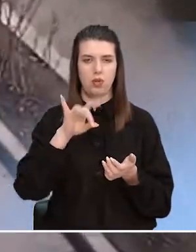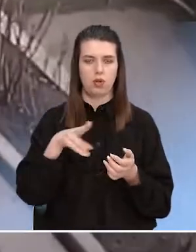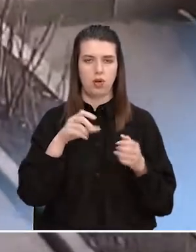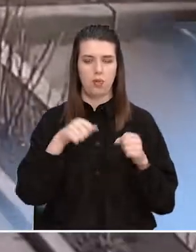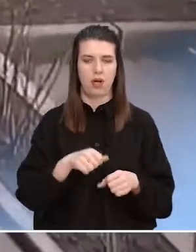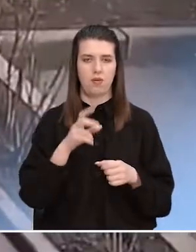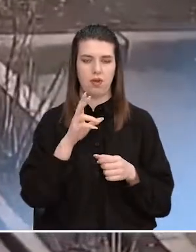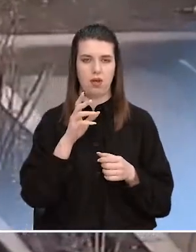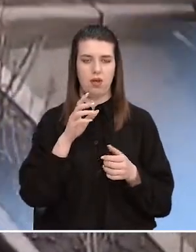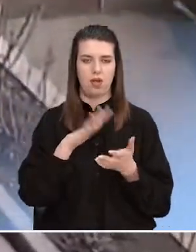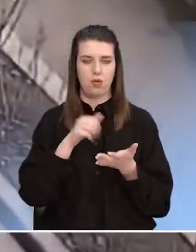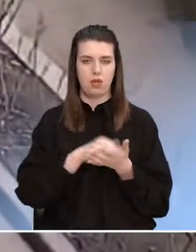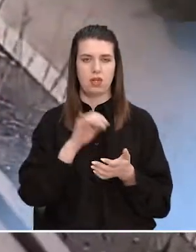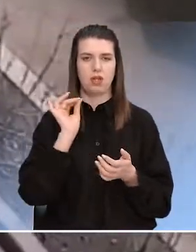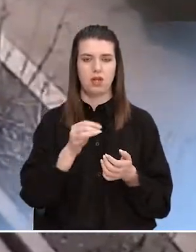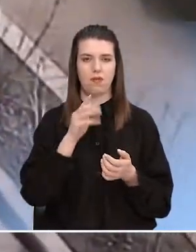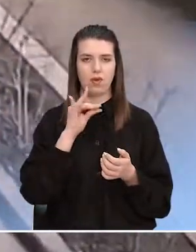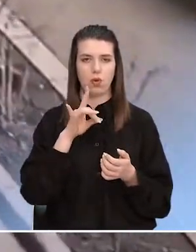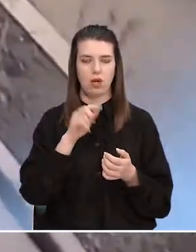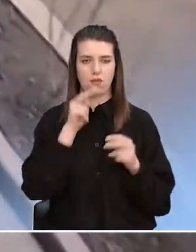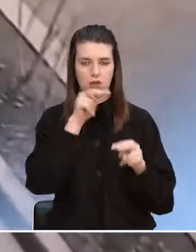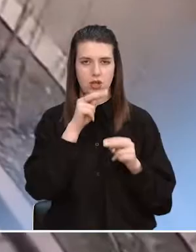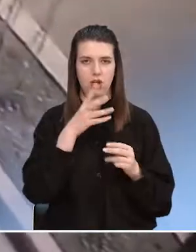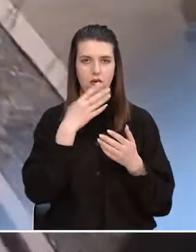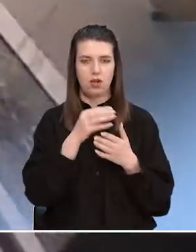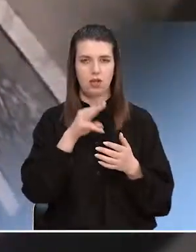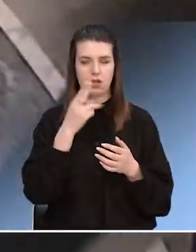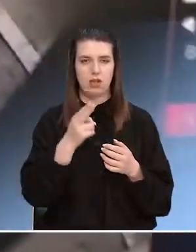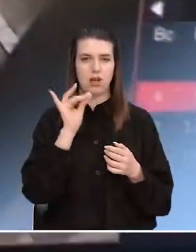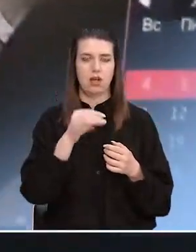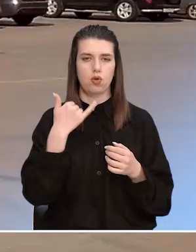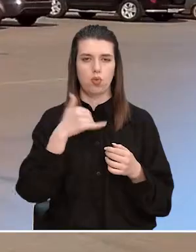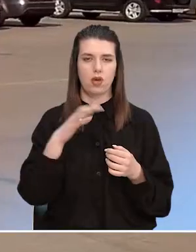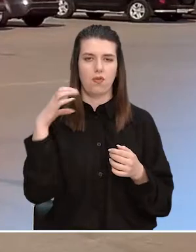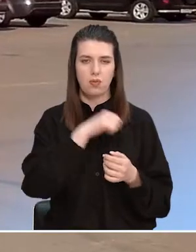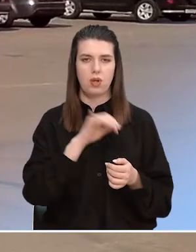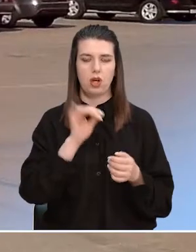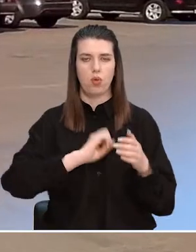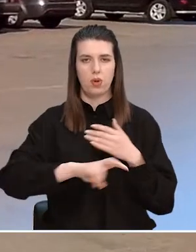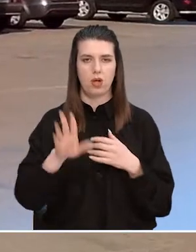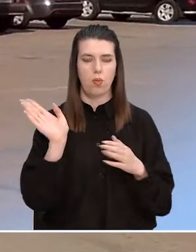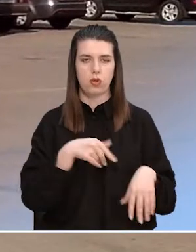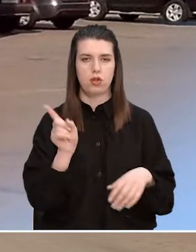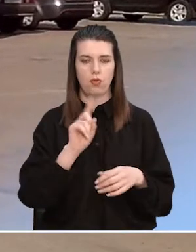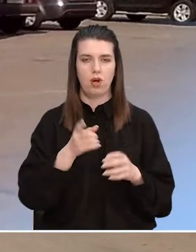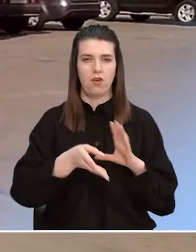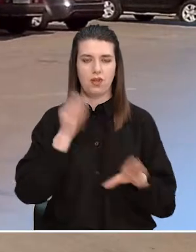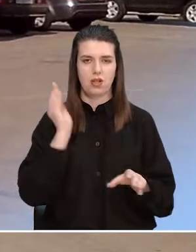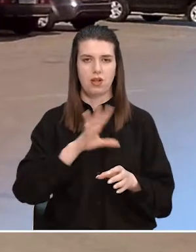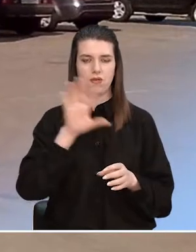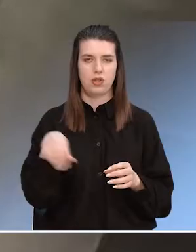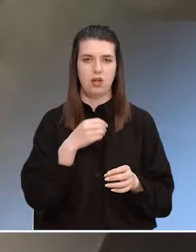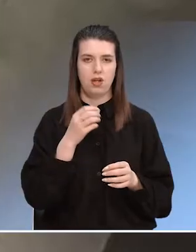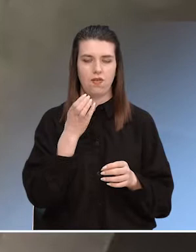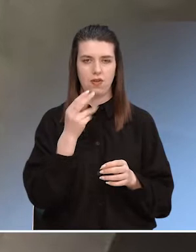еще к четырем эпизодам противоправной деятельности фигурант выслеживал своих жертв возле торговых центров охватывал у них сумки и убегал